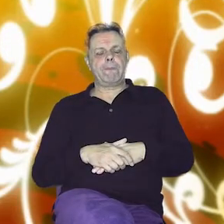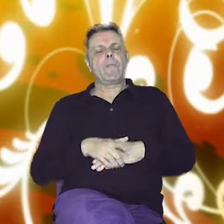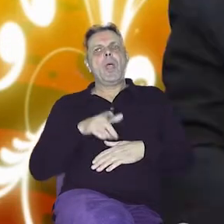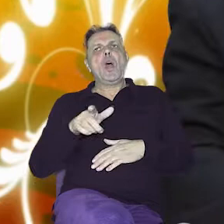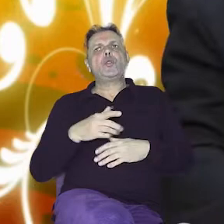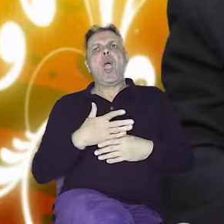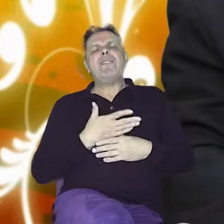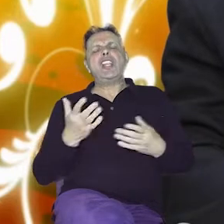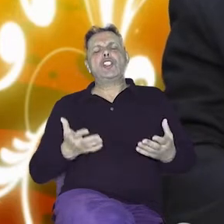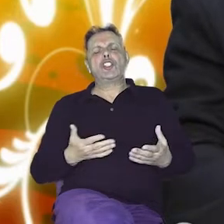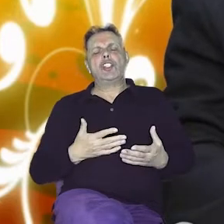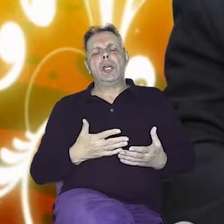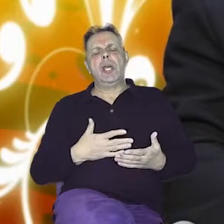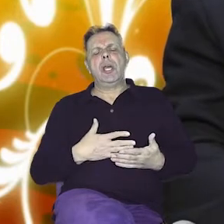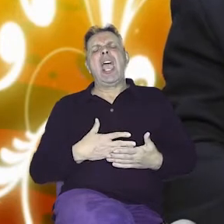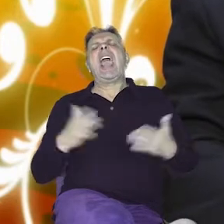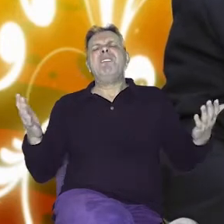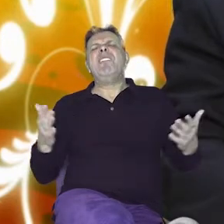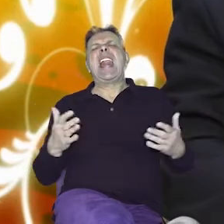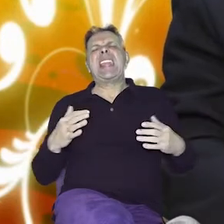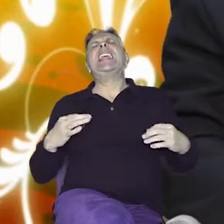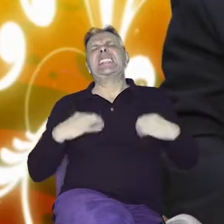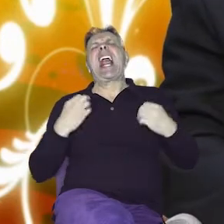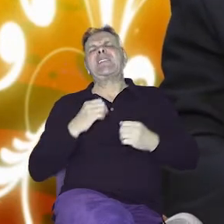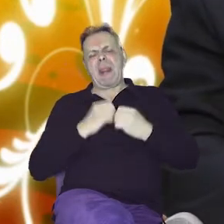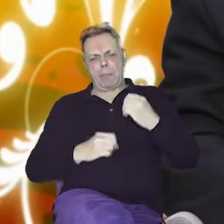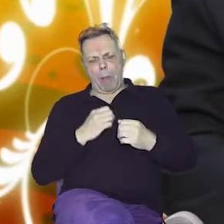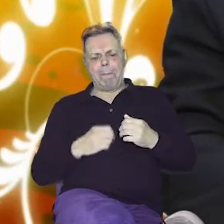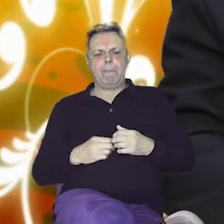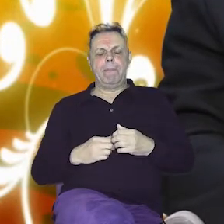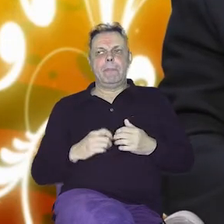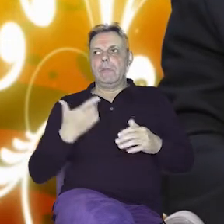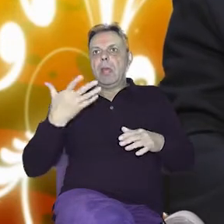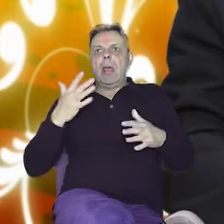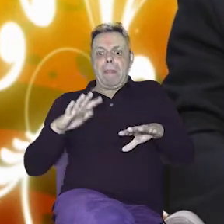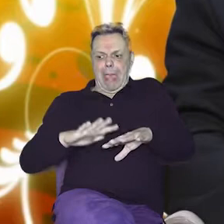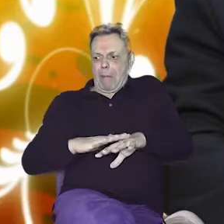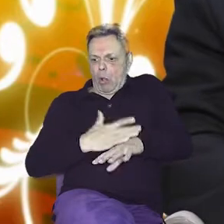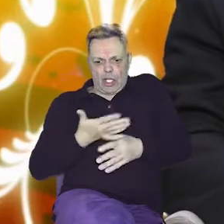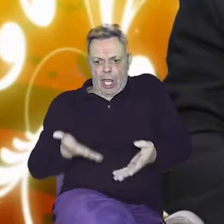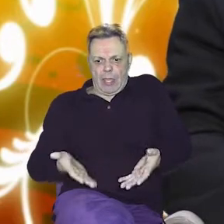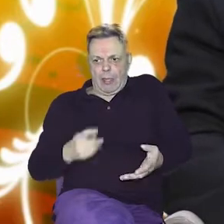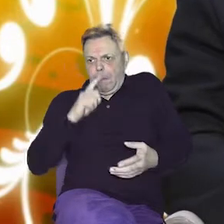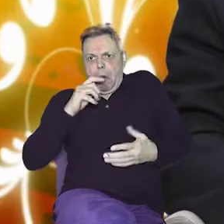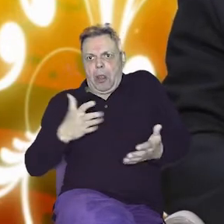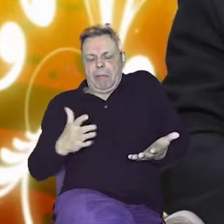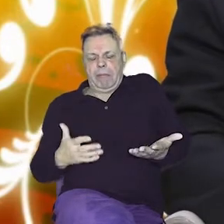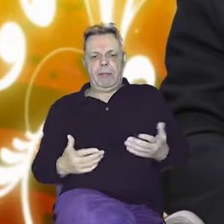To je već onda polineuropatija sa svojim svim tim posljedicama koje ima, jer sama polineuropatija, senzorna,